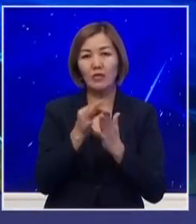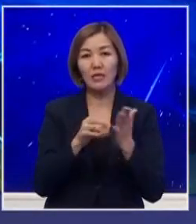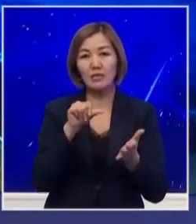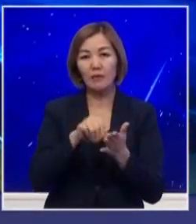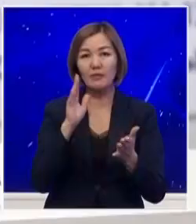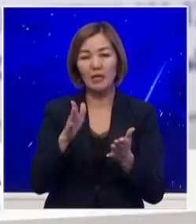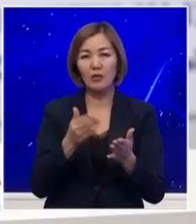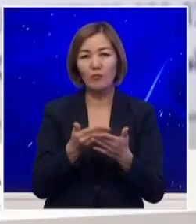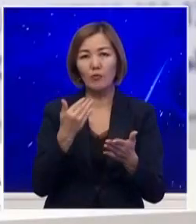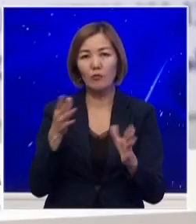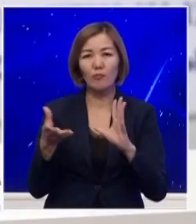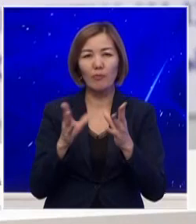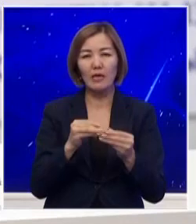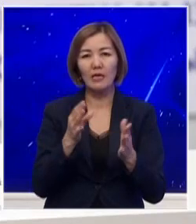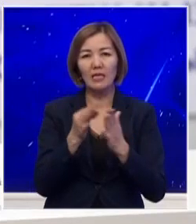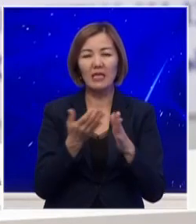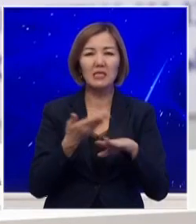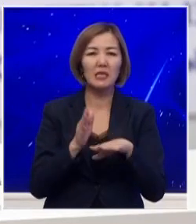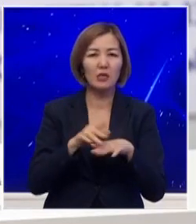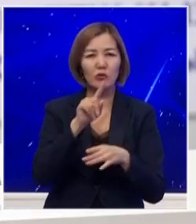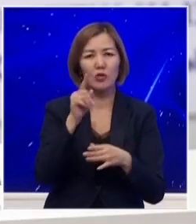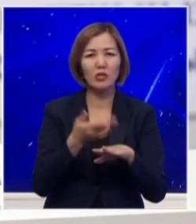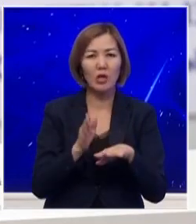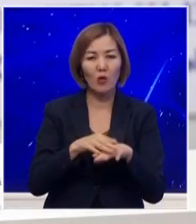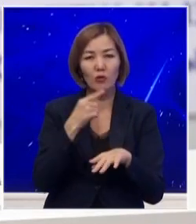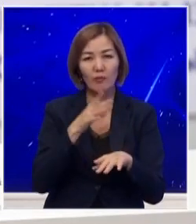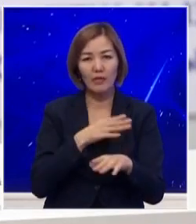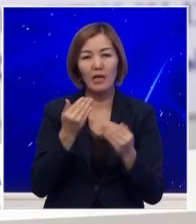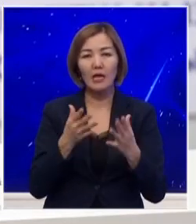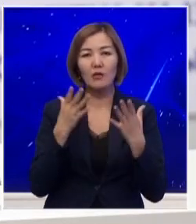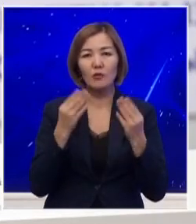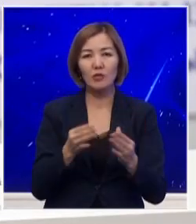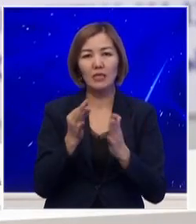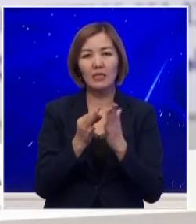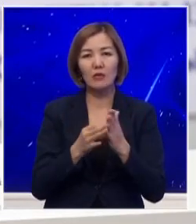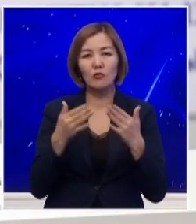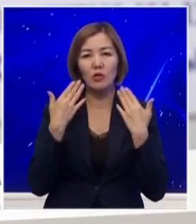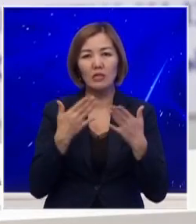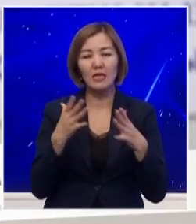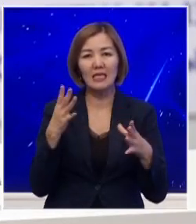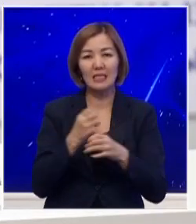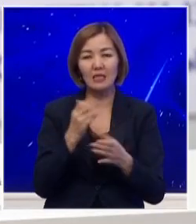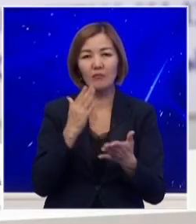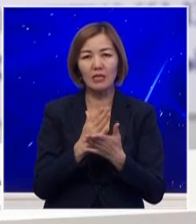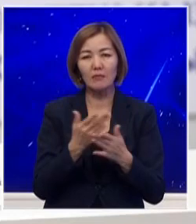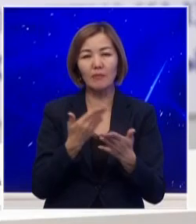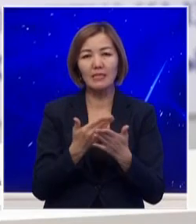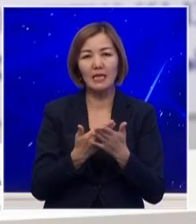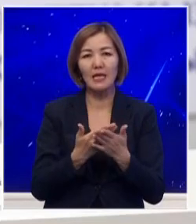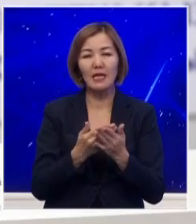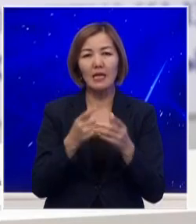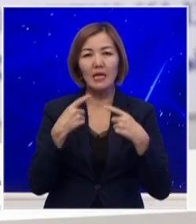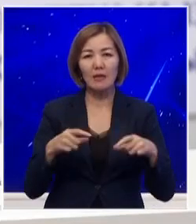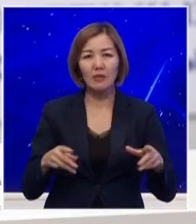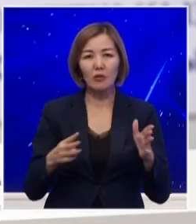тест тапсырады. Бұрын барлығы тест қиын, сұрақтары ауыр деп айтатын. Біз қазіргі таңда тестілеудің сұрақтарын қысқартып жатырмыз. Мысалы,